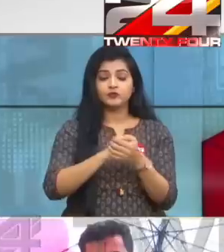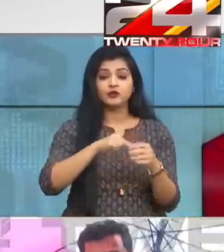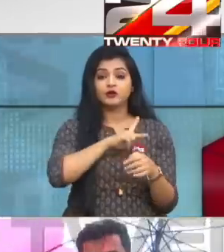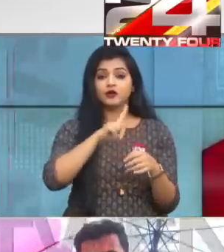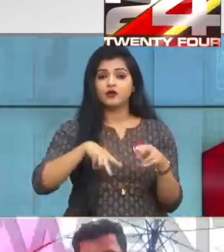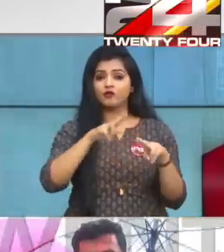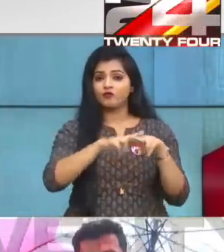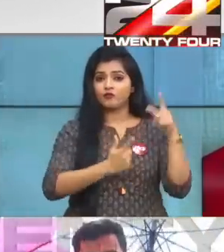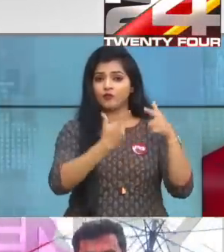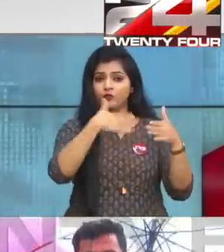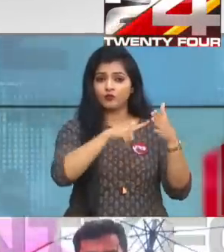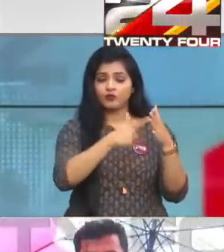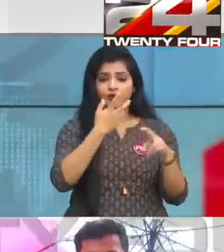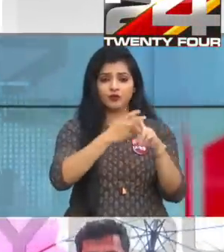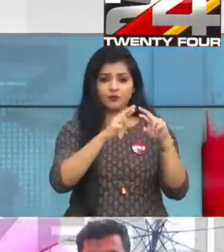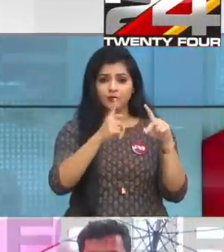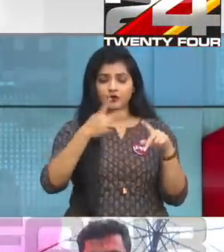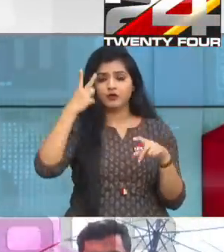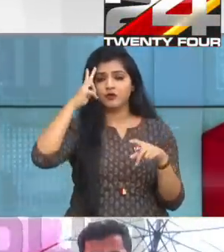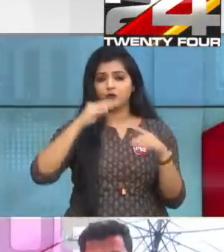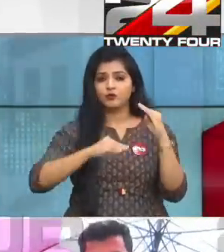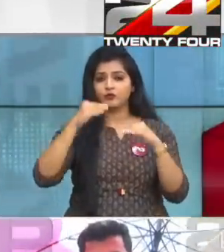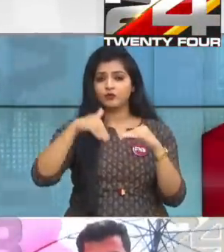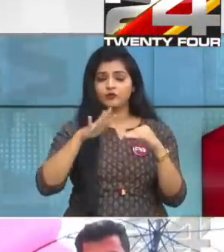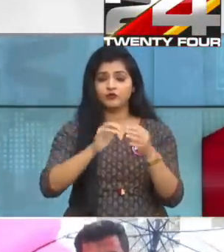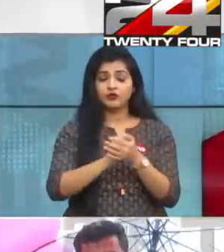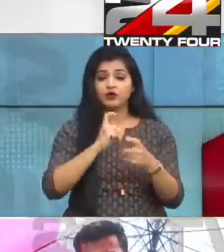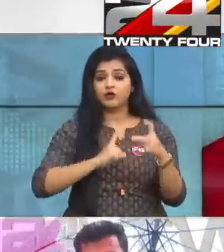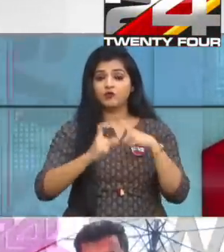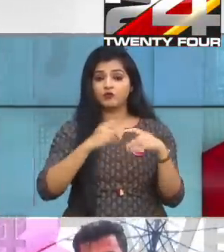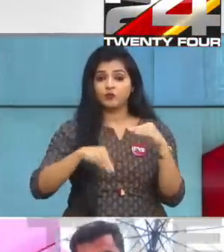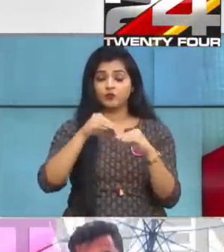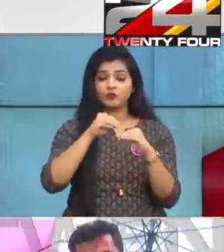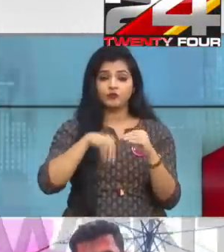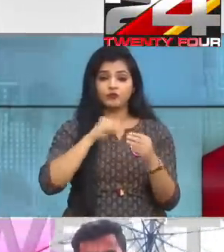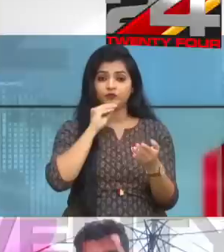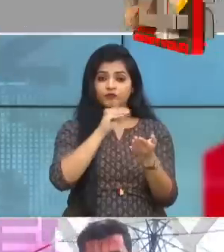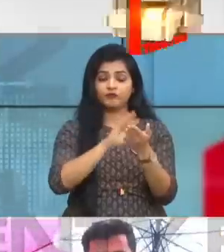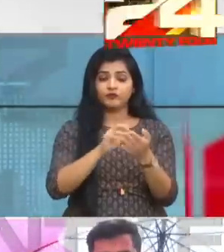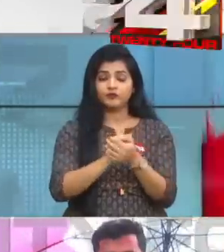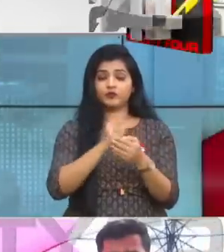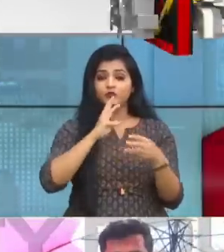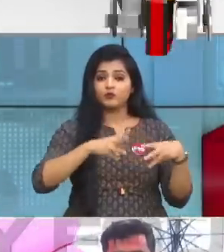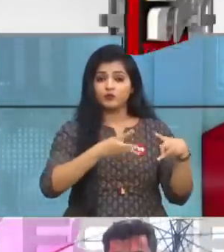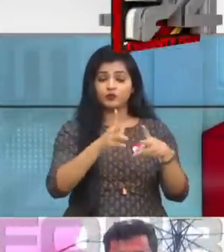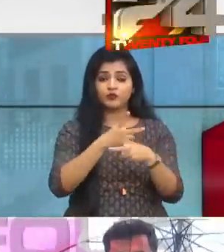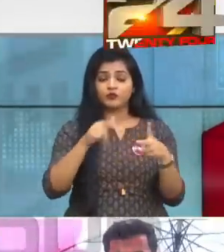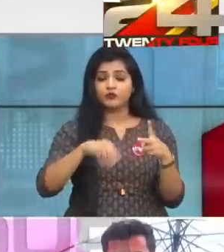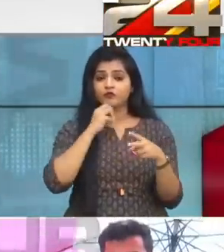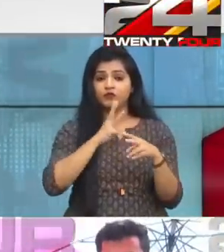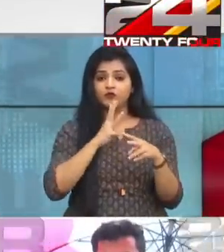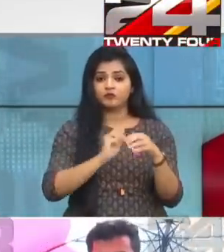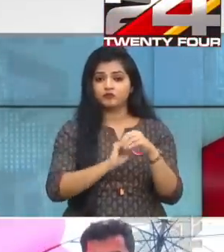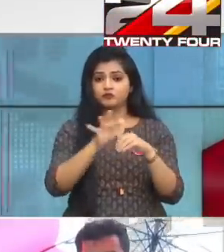വനത്തിൽ ഉരുൾപൊട്ടിയതായുള്ള സംശയം ഉയരാൻ ഇടയാക്കിയത്. വലിയ തോതിൽ അവിടെ ജാഗ്രതാ നിർദ്ദേശം നൽകിയിട്ടുണ്ട്. മിക്കവാറും തോടുകളും പുഴകളും എല്ലാം കരകവിഞ്ഞ്